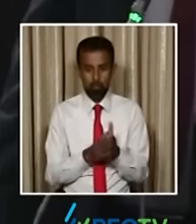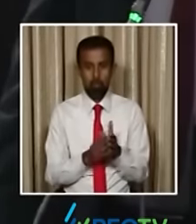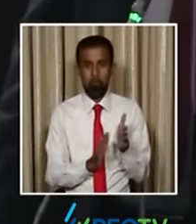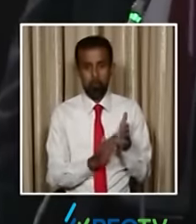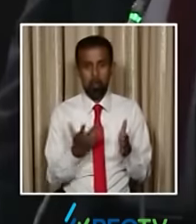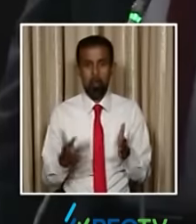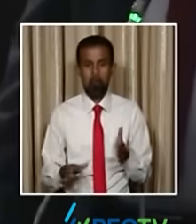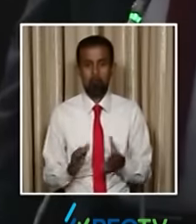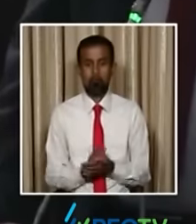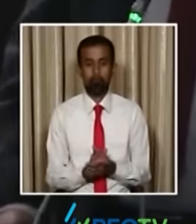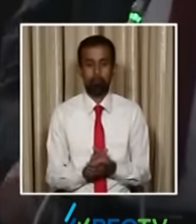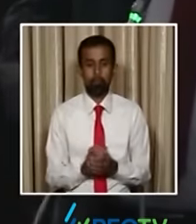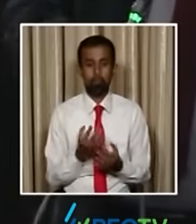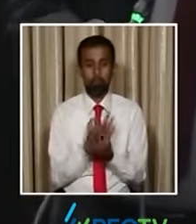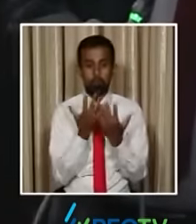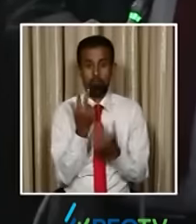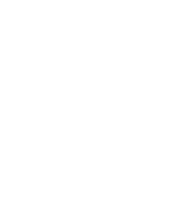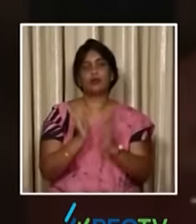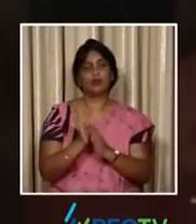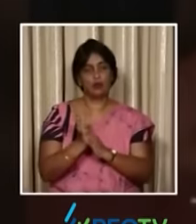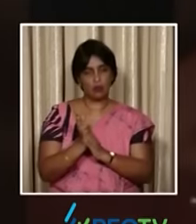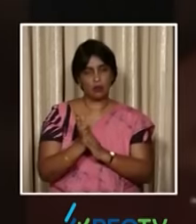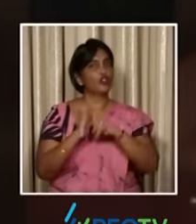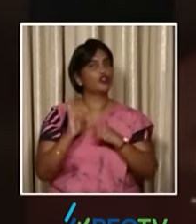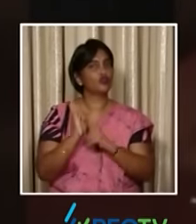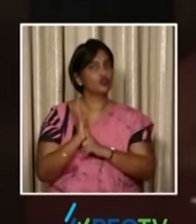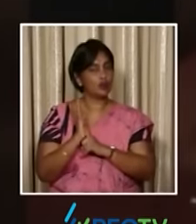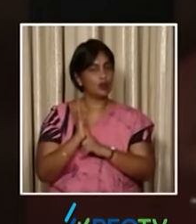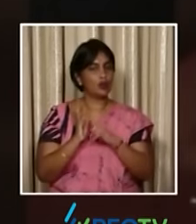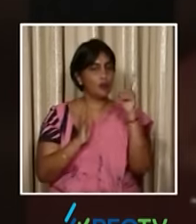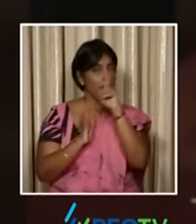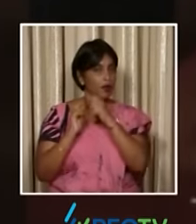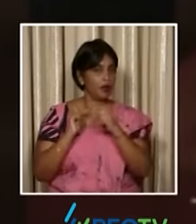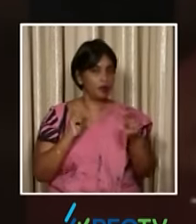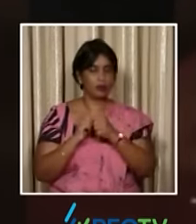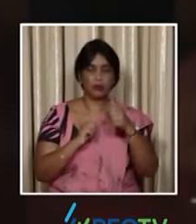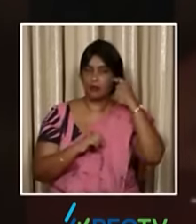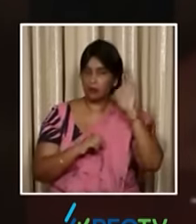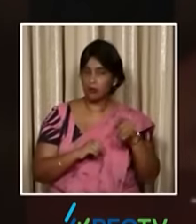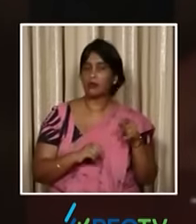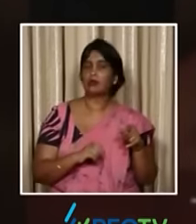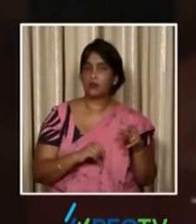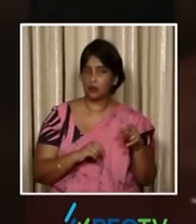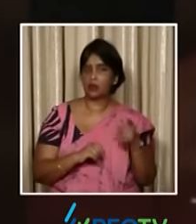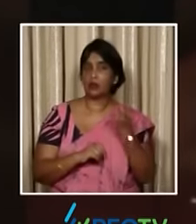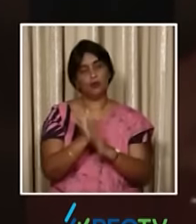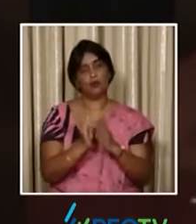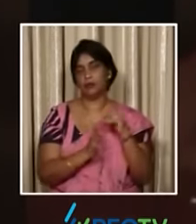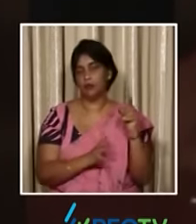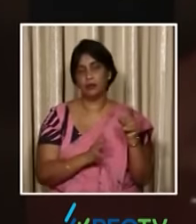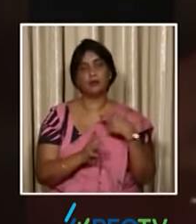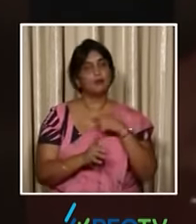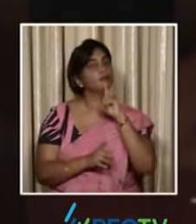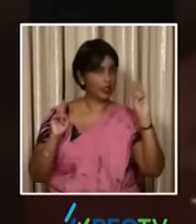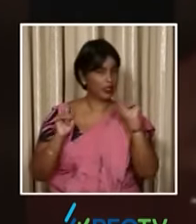කරේ. දැන් සෞභාගයේ දැක්මට අනුකූලද මේක? ජූලි මාසේ පළවෙනිදා ඉඳලා අපි කරන්න බලාපොරොත්තු වෙන මිල අඩු කිරීම අපි